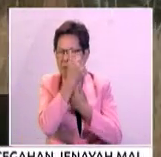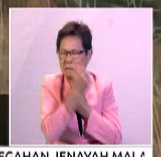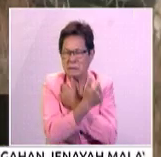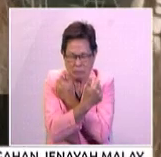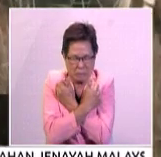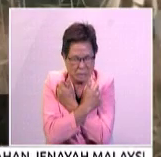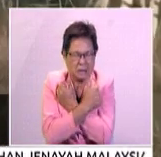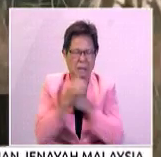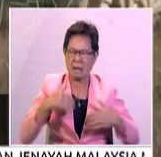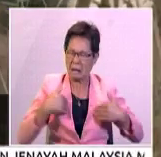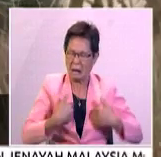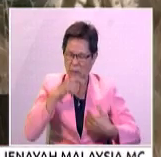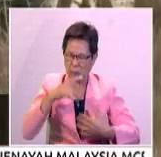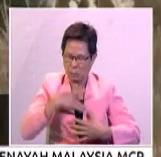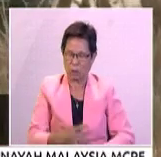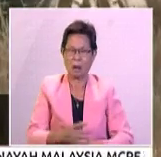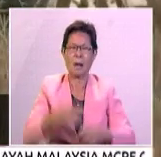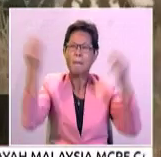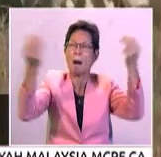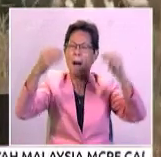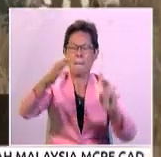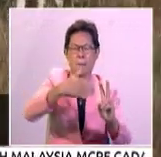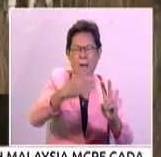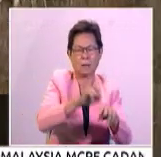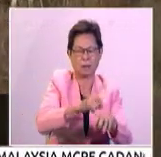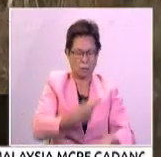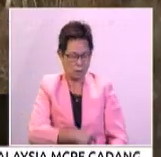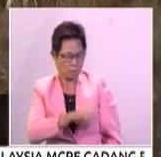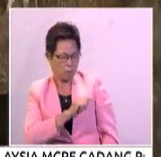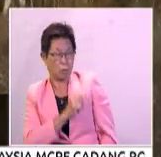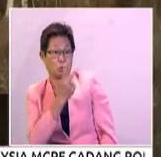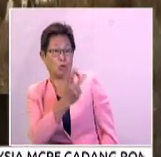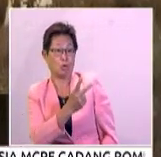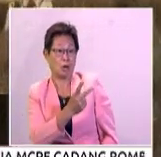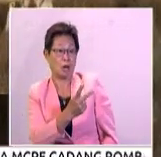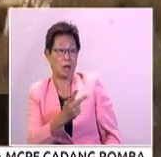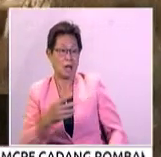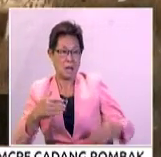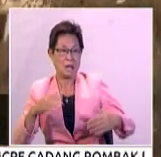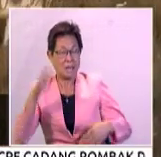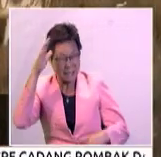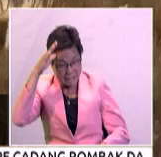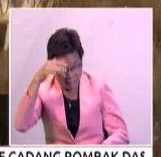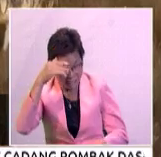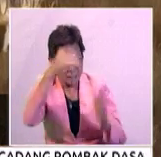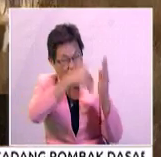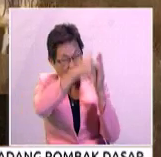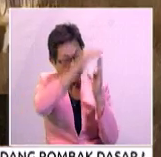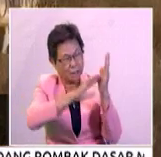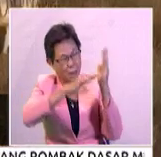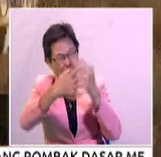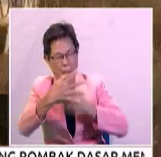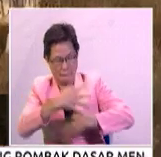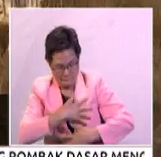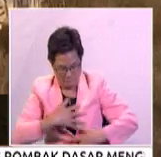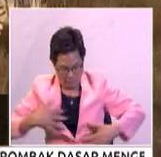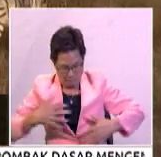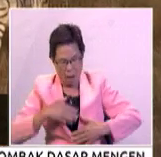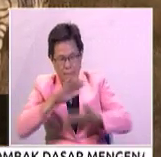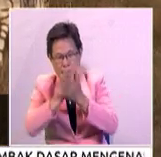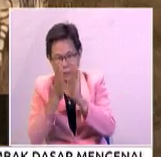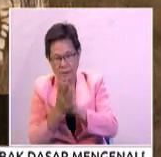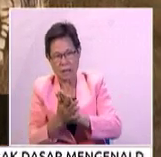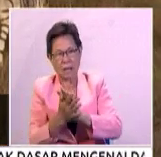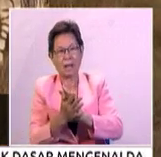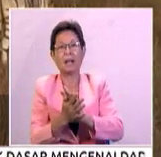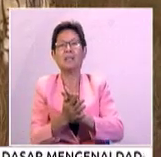dilaporkan berlaku dalam satu majlis perkahwinan di Sepanyol. Dua ekor keldai dicat dengan corak belang menjadikan seperti seekor